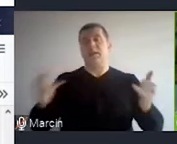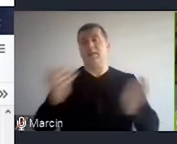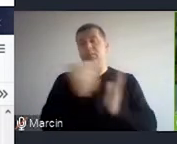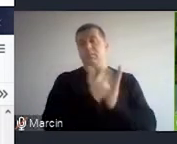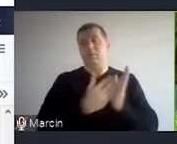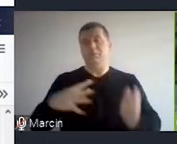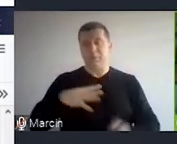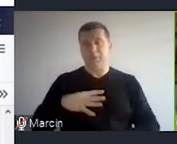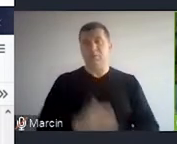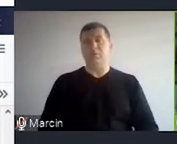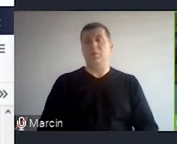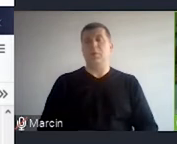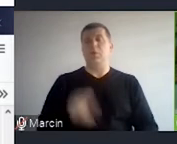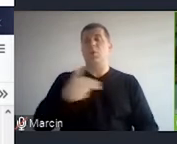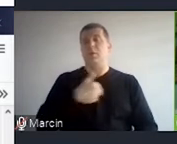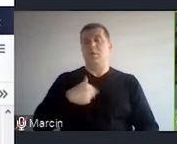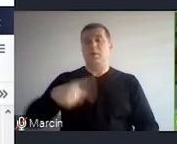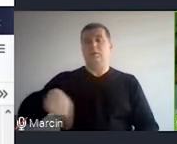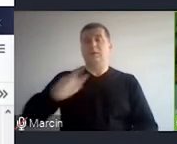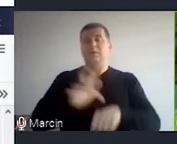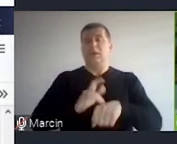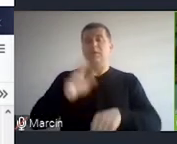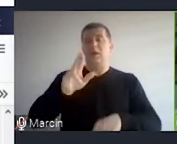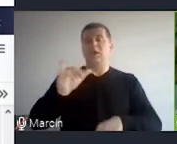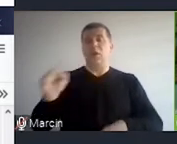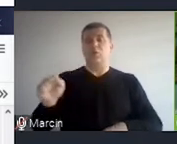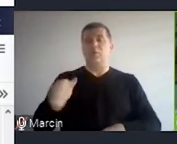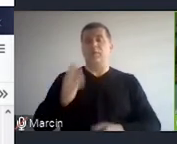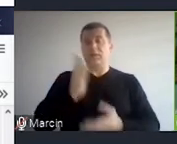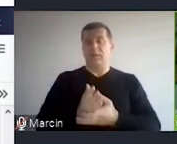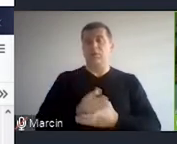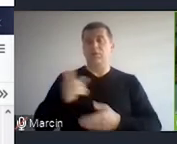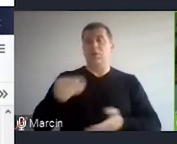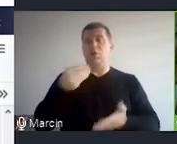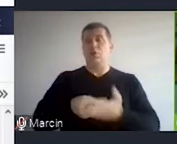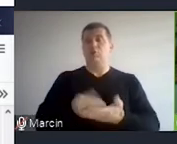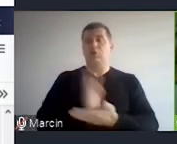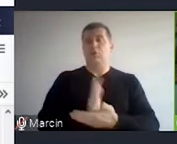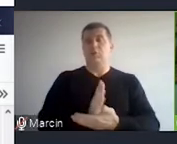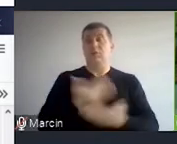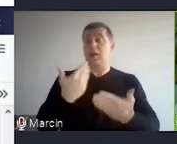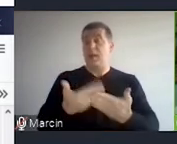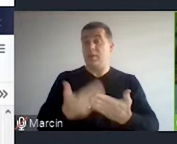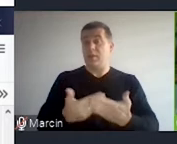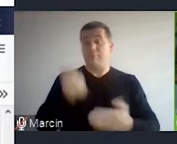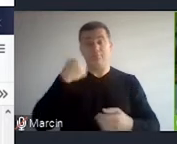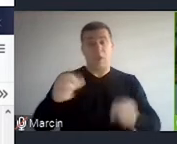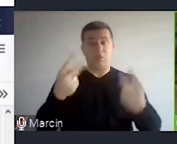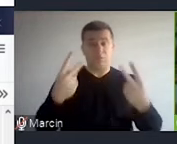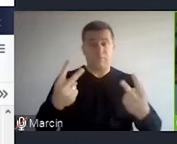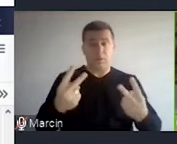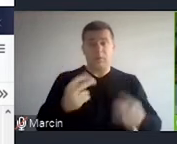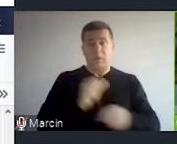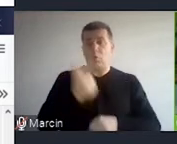programach, natomiast u nas jako stawka ryczałtowa funkcjonują tylko jako koszty pośrednie. Dlatego bardzo ważna